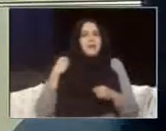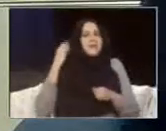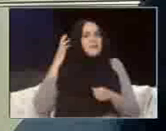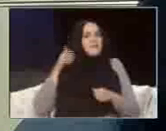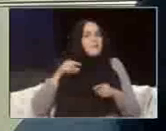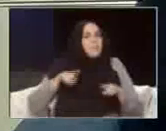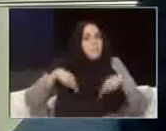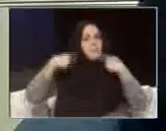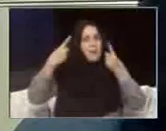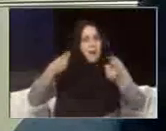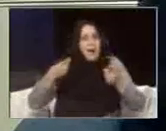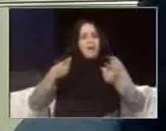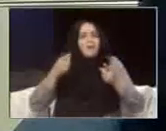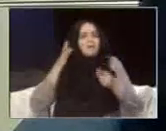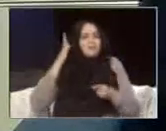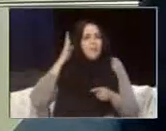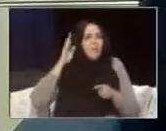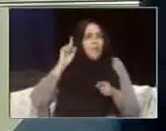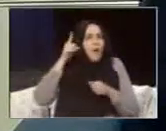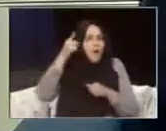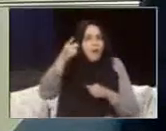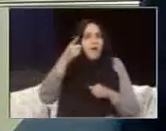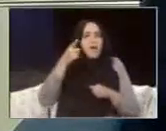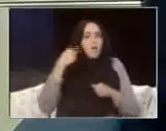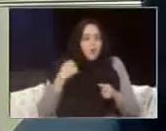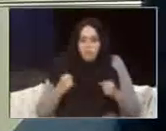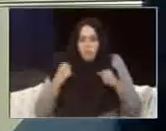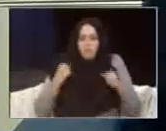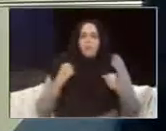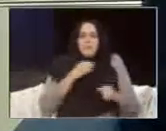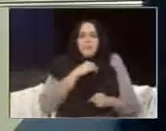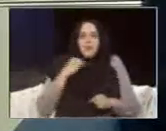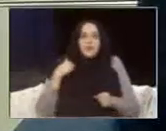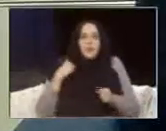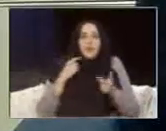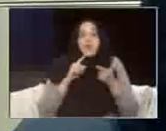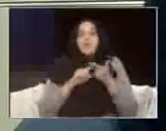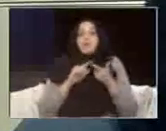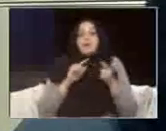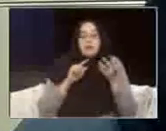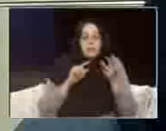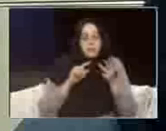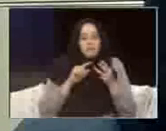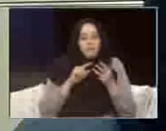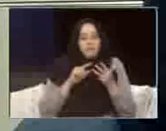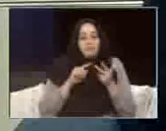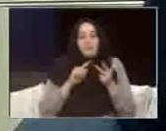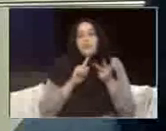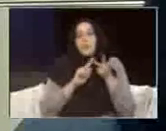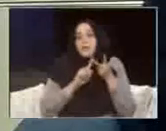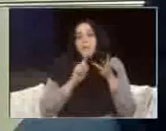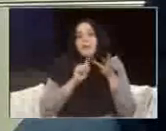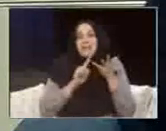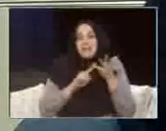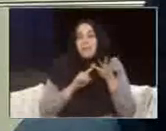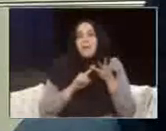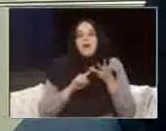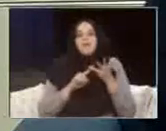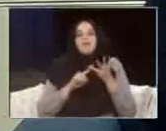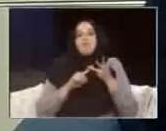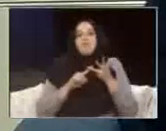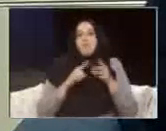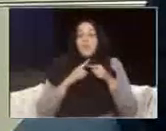إلى البوادي يأخذون قوة الجسم وسلامتهم. والتربية العقلية والعلمية وهي